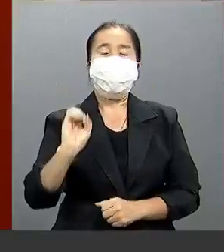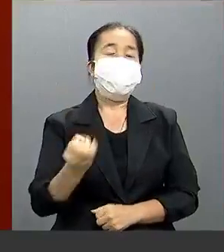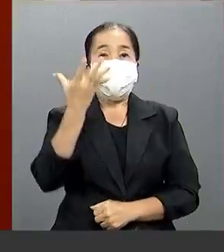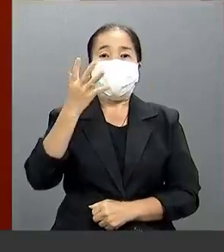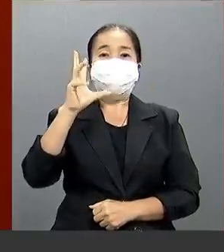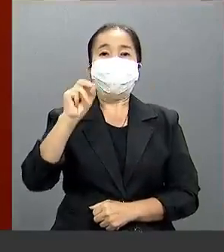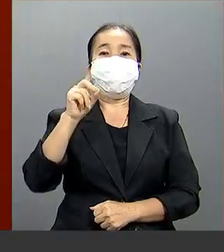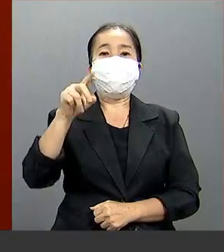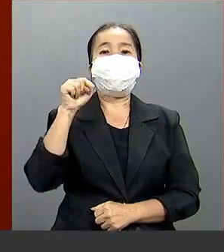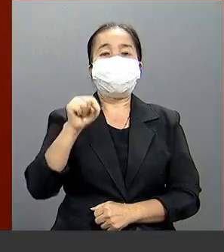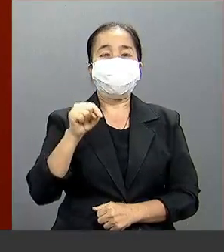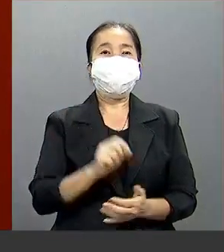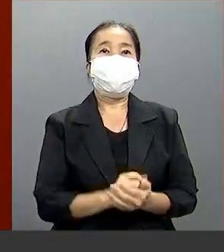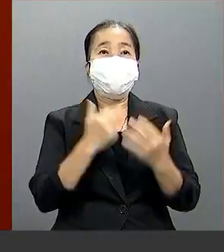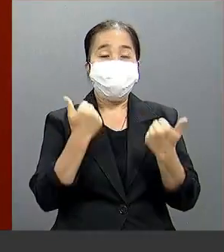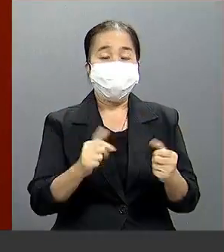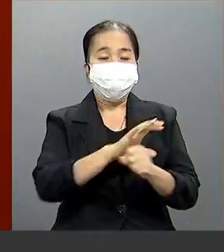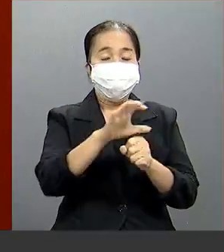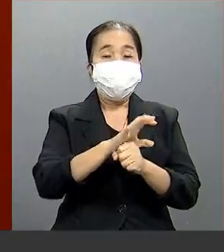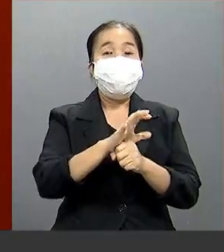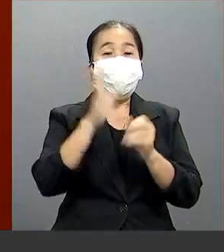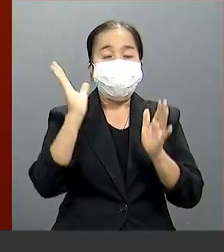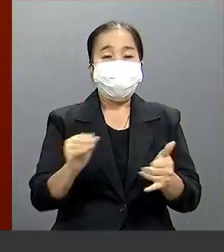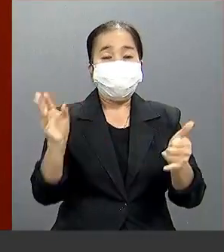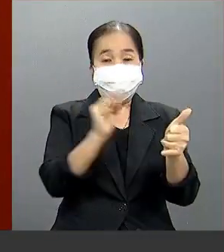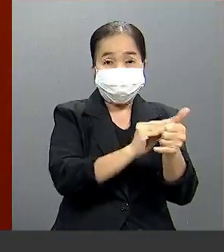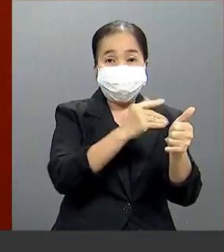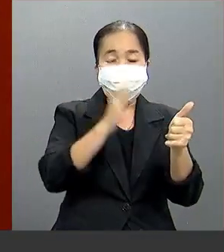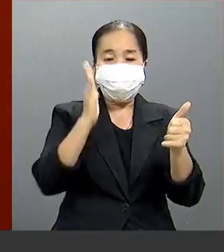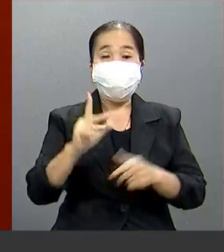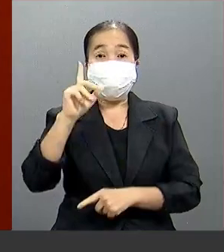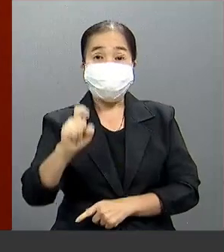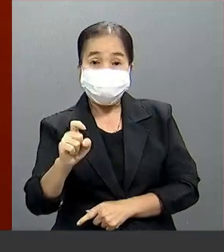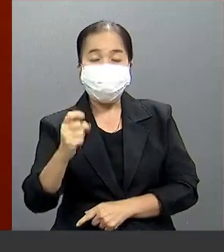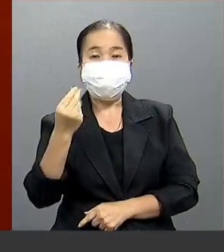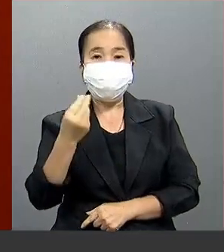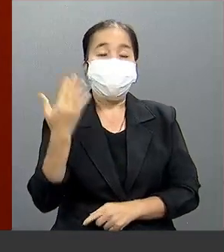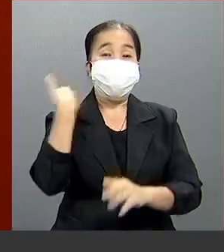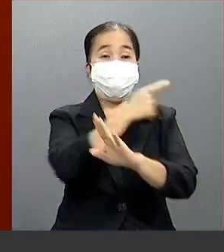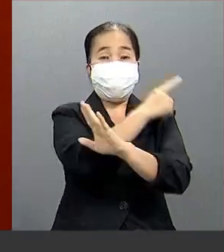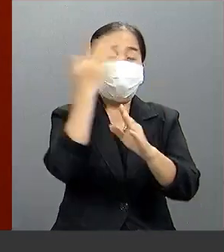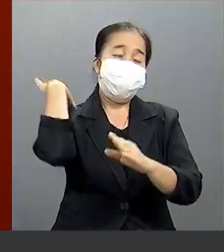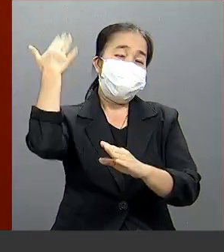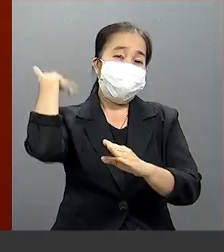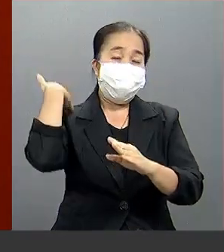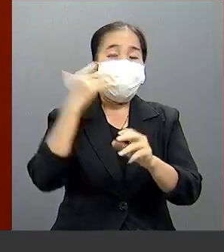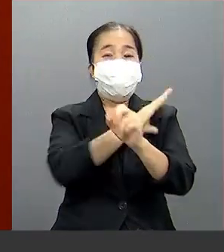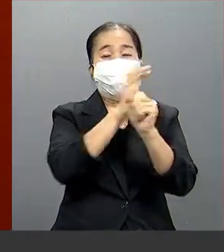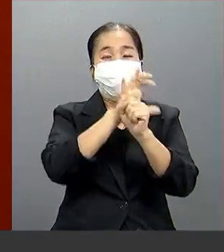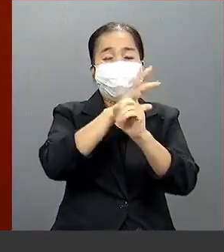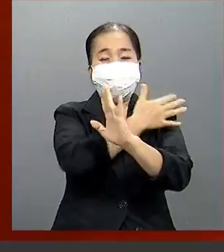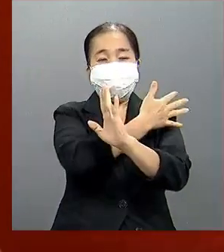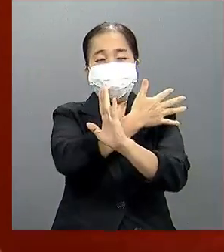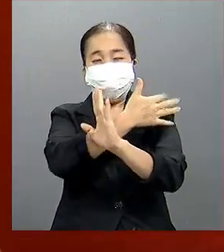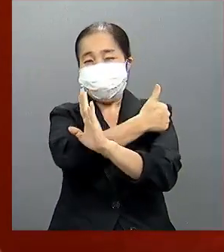ค่ะวันนี้ยอดผู้เสียชีวิตทำสถิติสูงสุดนะครับนับตั้งแต่เคยเกิดขึ้นในประเทศไทยที่31คนครับ